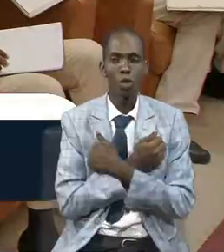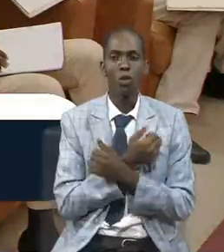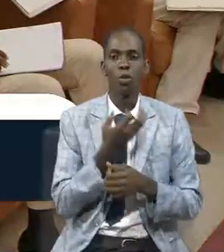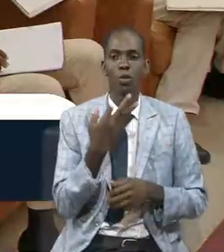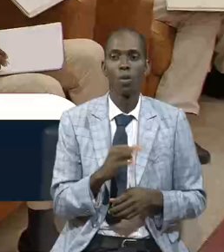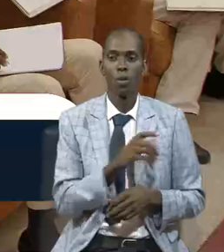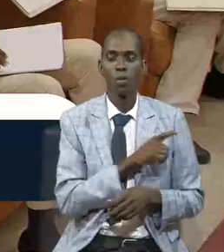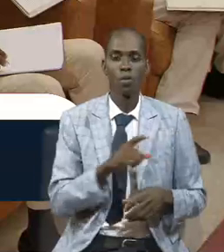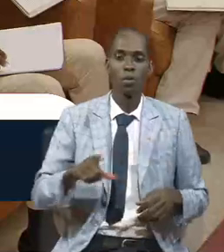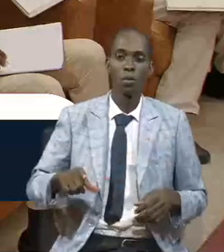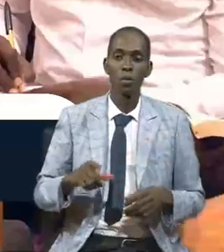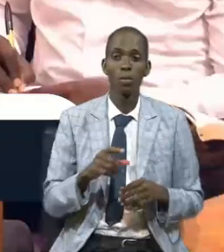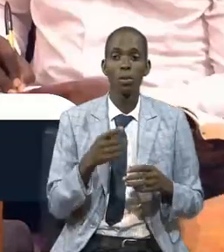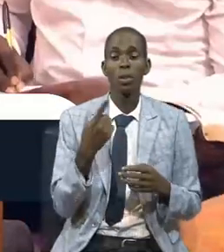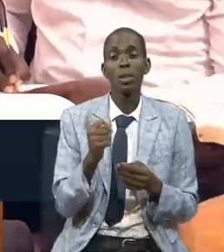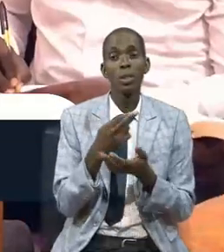des Seigneurs,